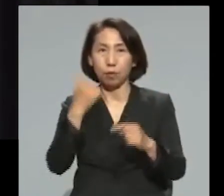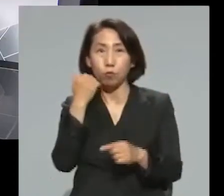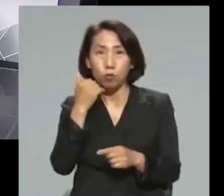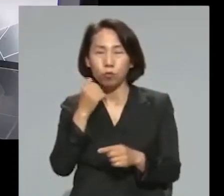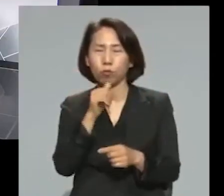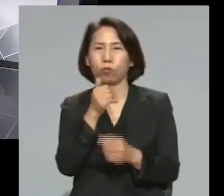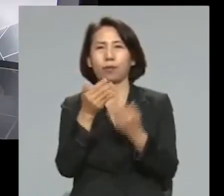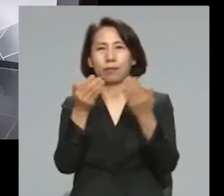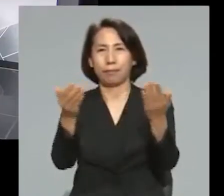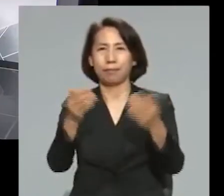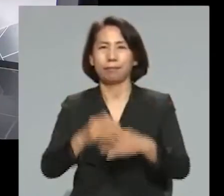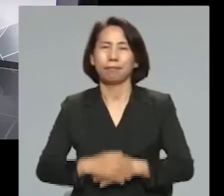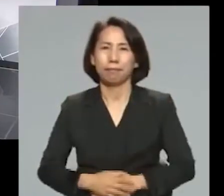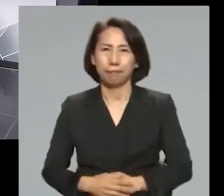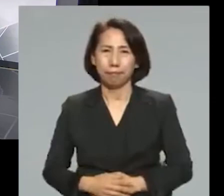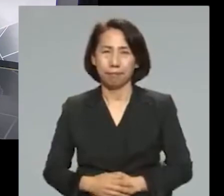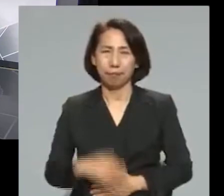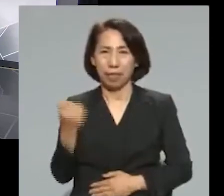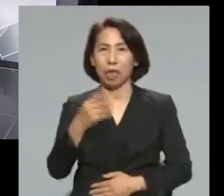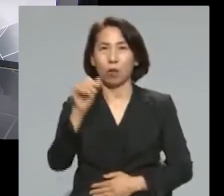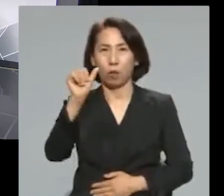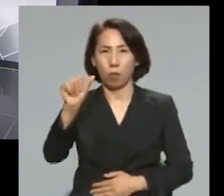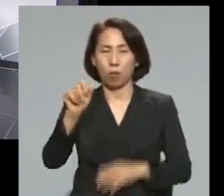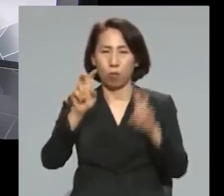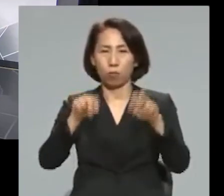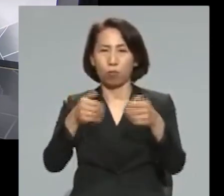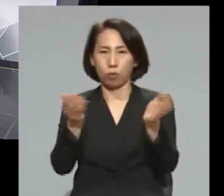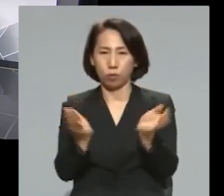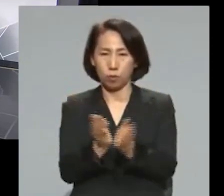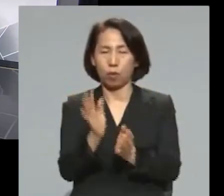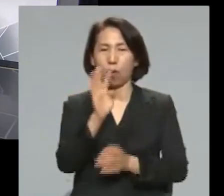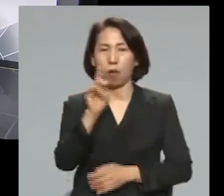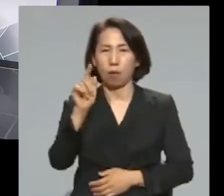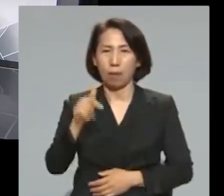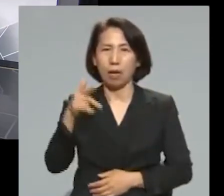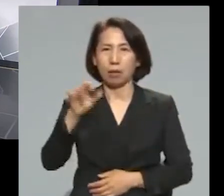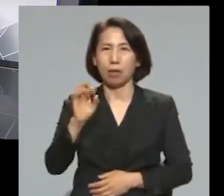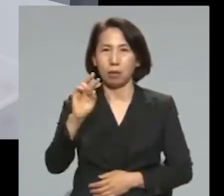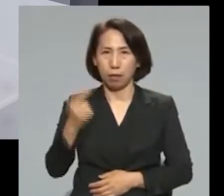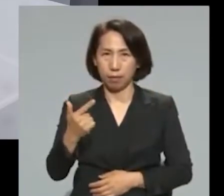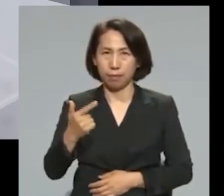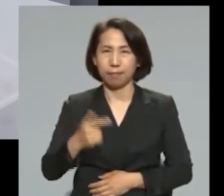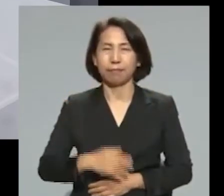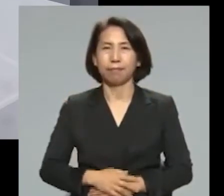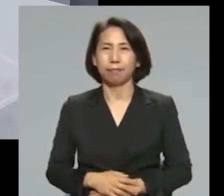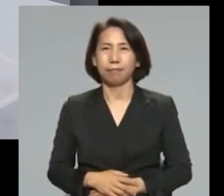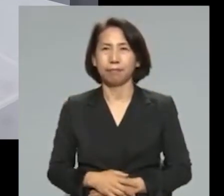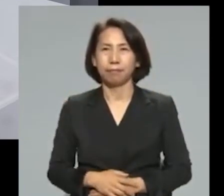소개해 드리겠습니다. 기호 5번 무소속 박정현 후보입니다.